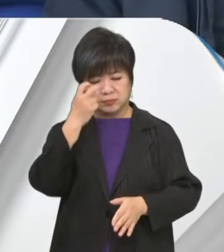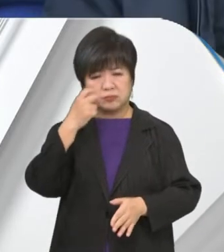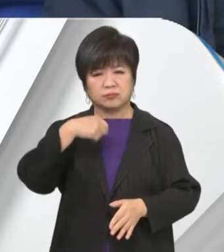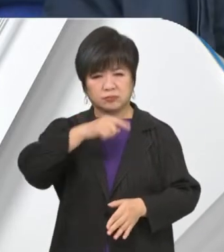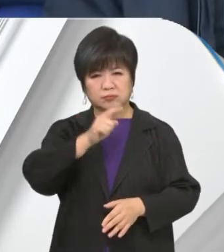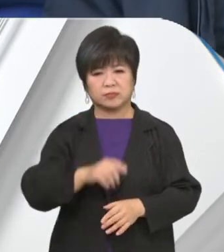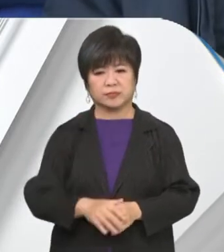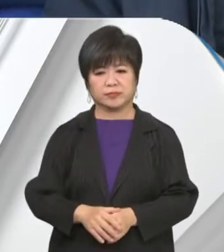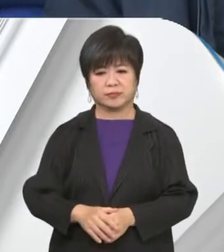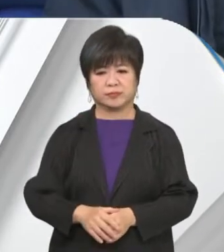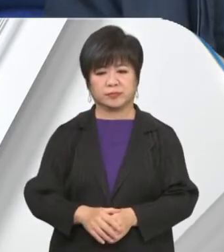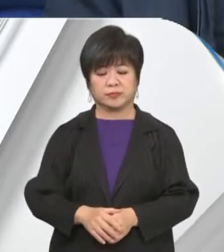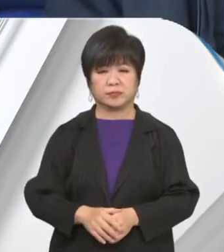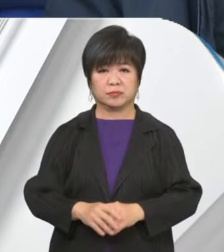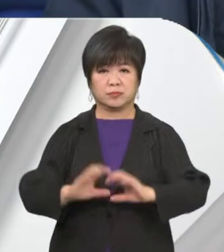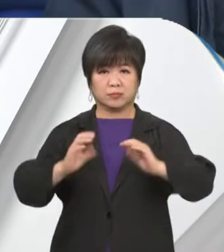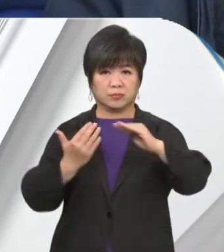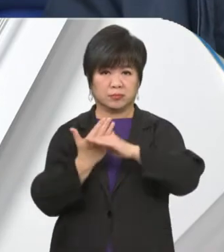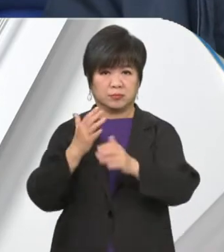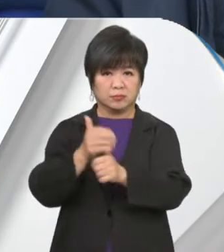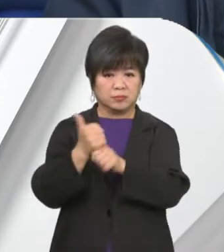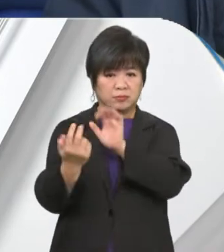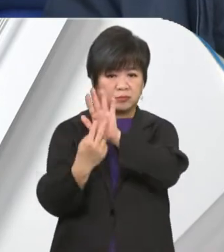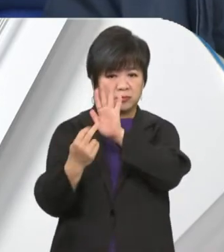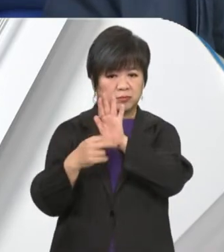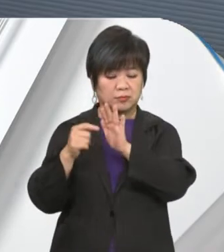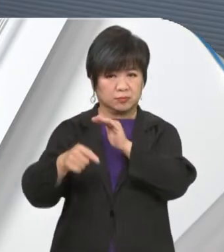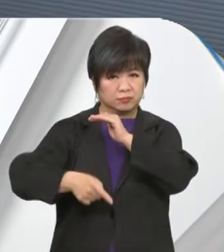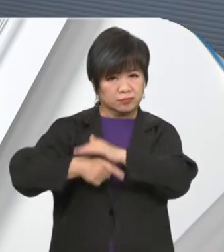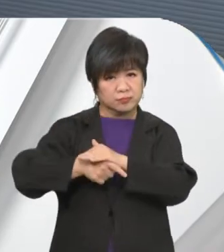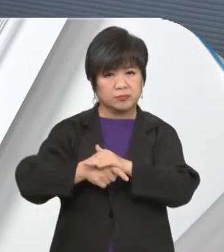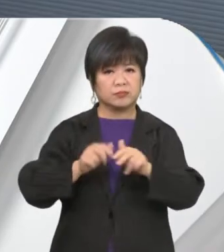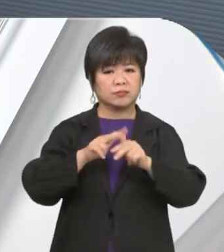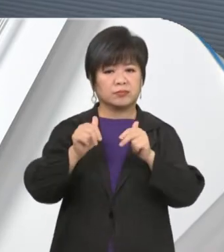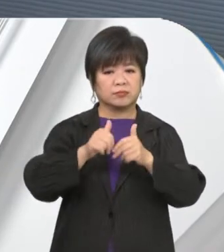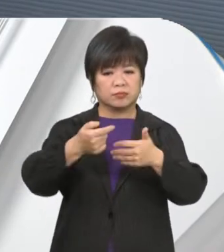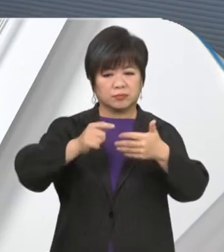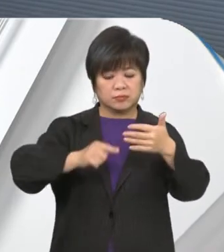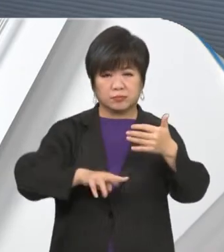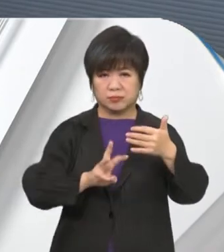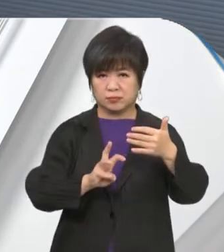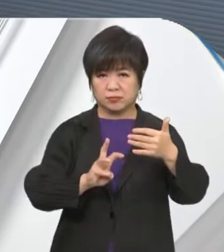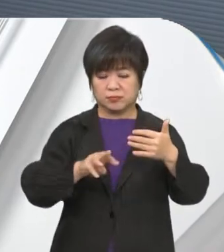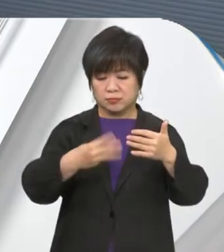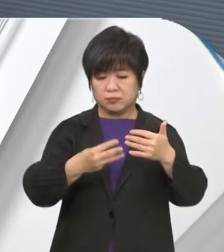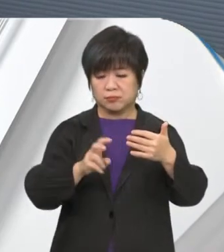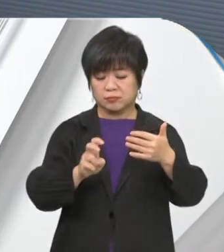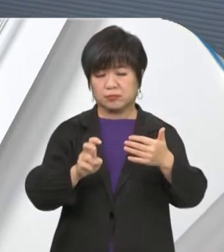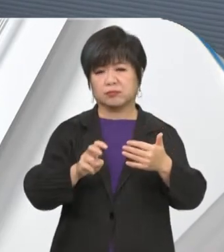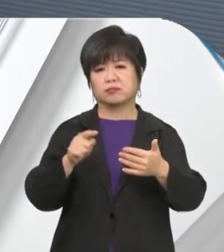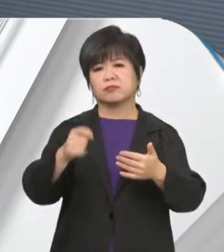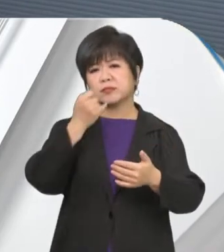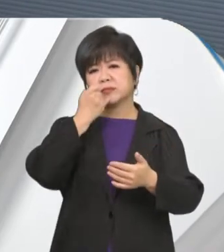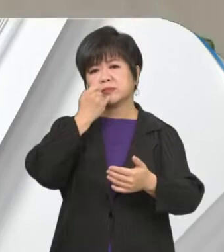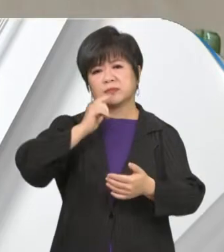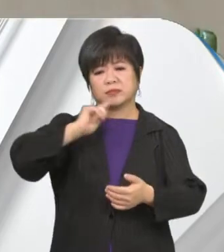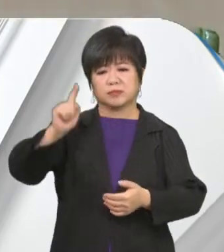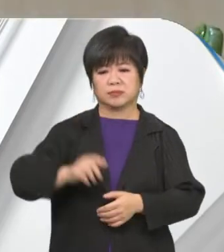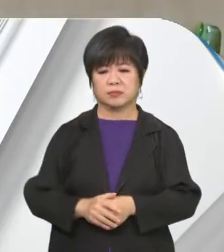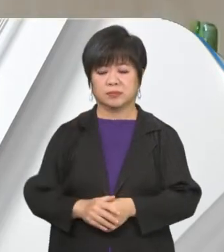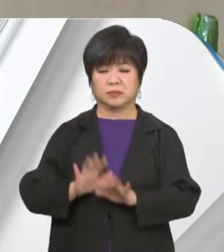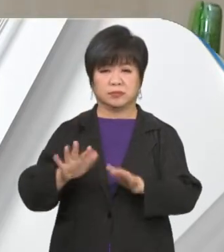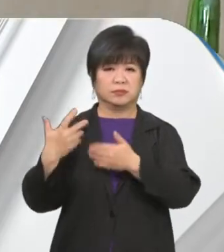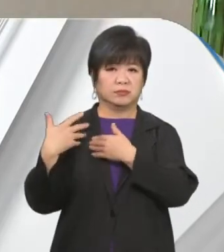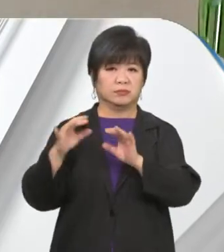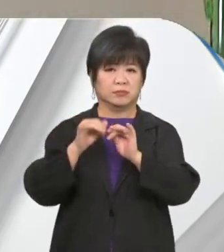作。 挂山出工。消费者宪法第350条规定嘅切占区，同业者函送法判，人民交本地检察院